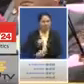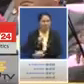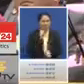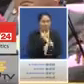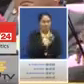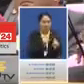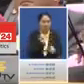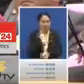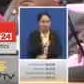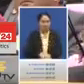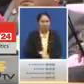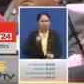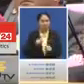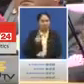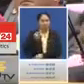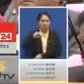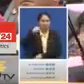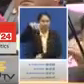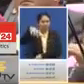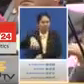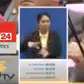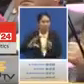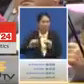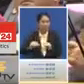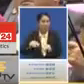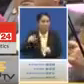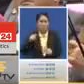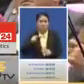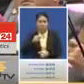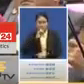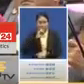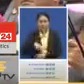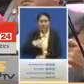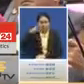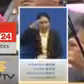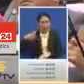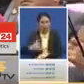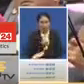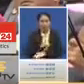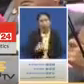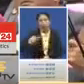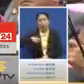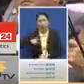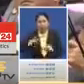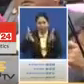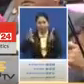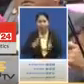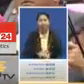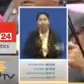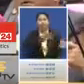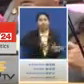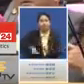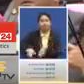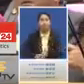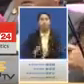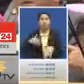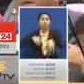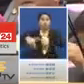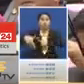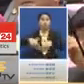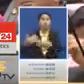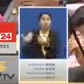ในสภาก็ขู่จะปฏิวัติไม่เป็นผลบวกครับเอาละท่านประธานครับมีเรื่องหนึ่งซึ่งชาวบ้านฝาก